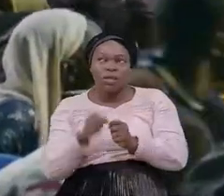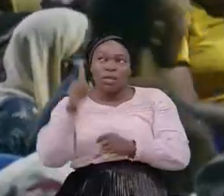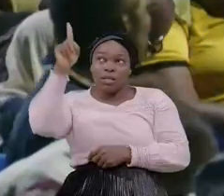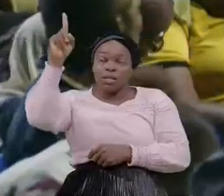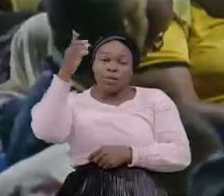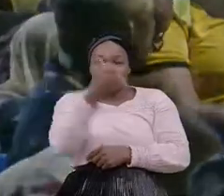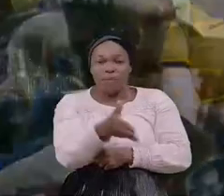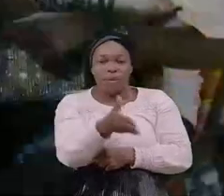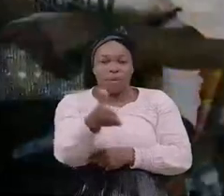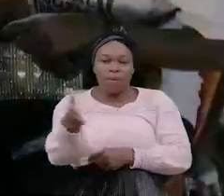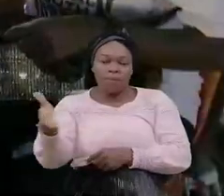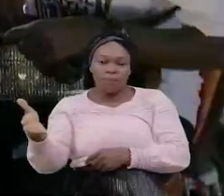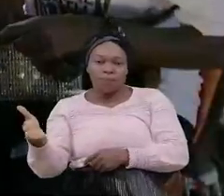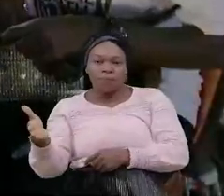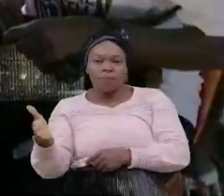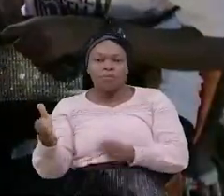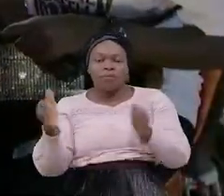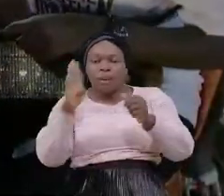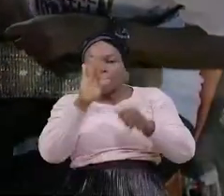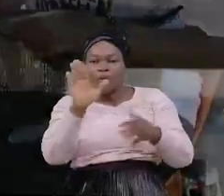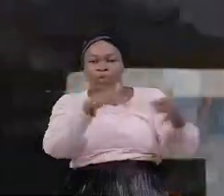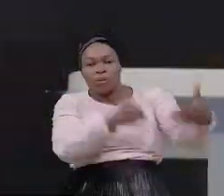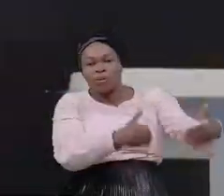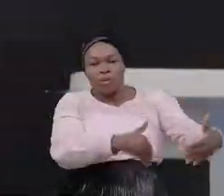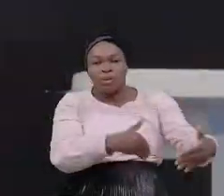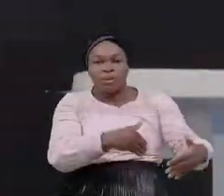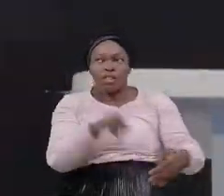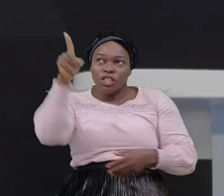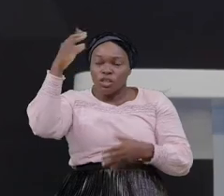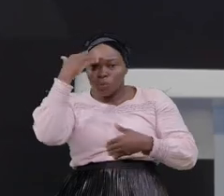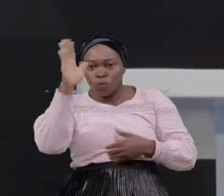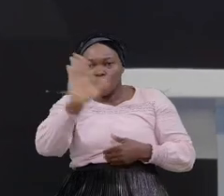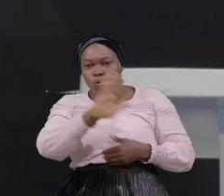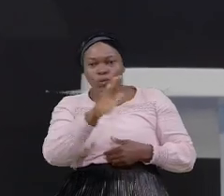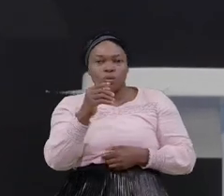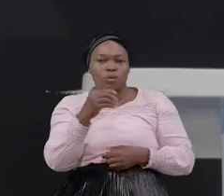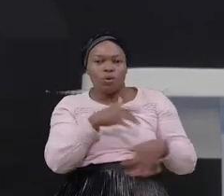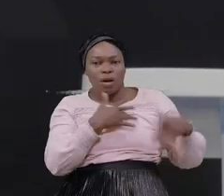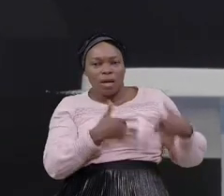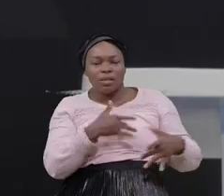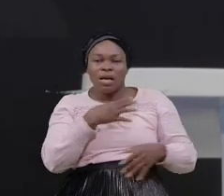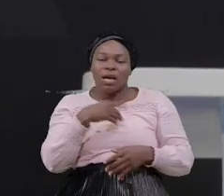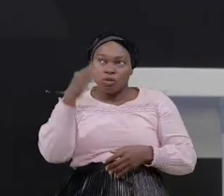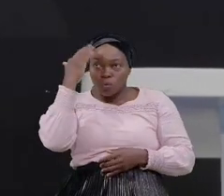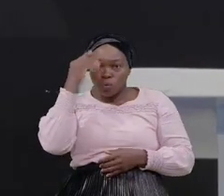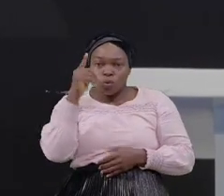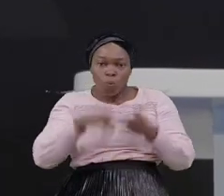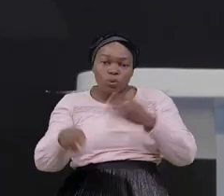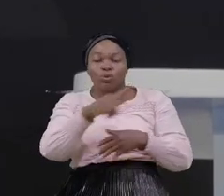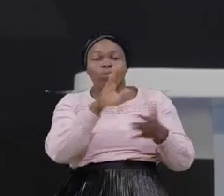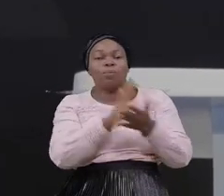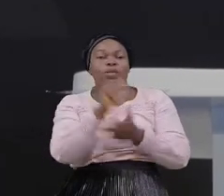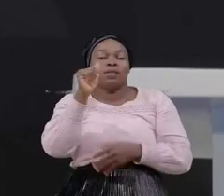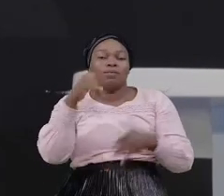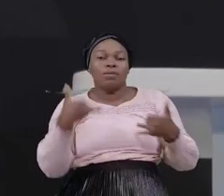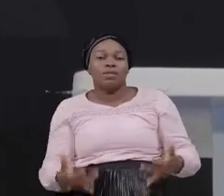milieu d'elles. Il est là, au milieu d'eux, il est là, à côté de vous. Il sait ce à quoi